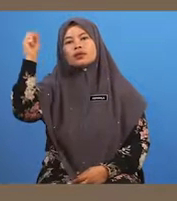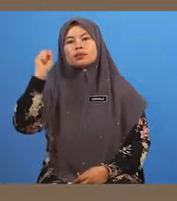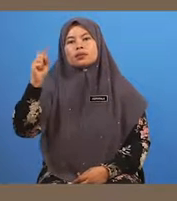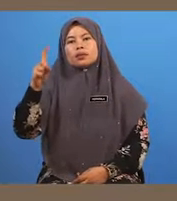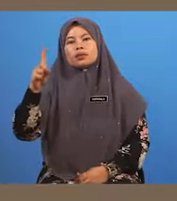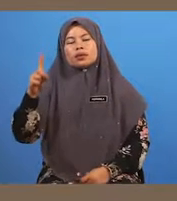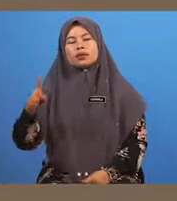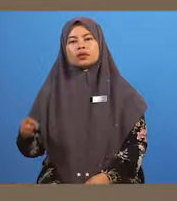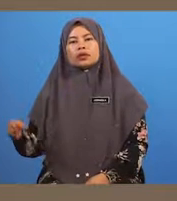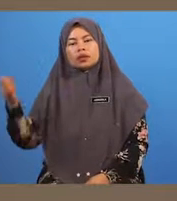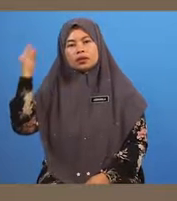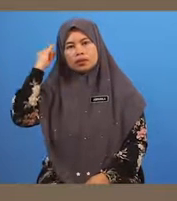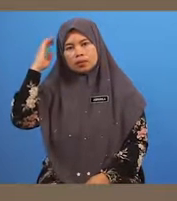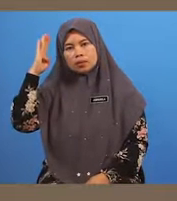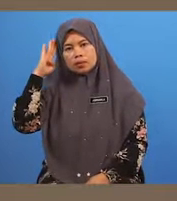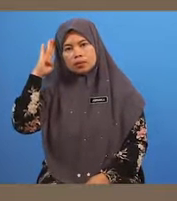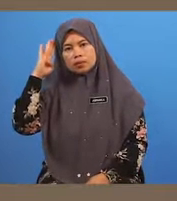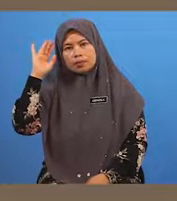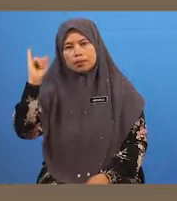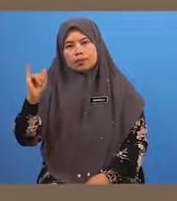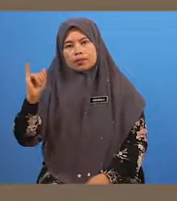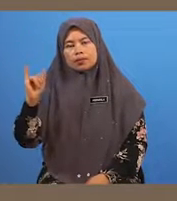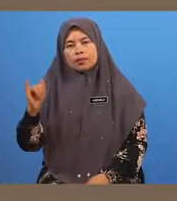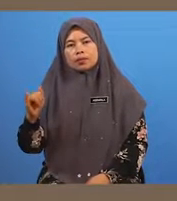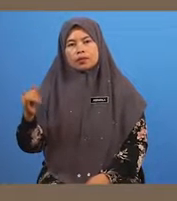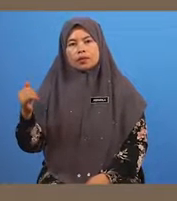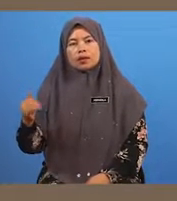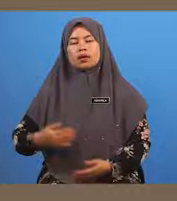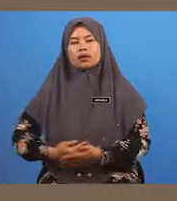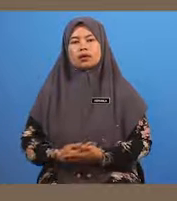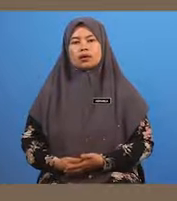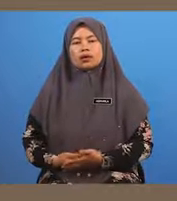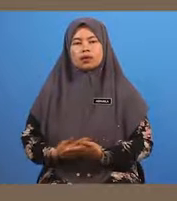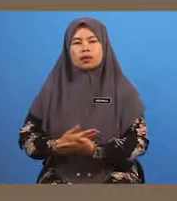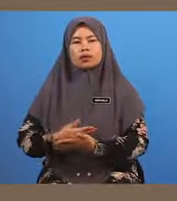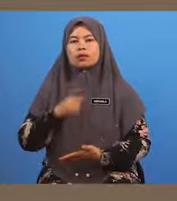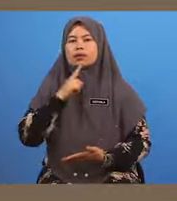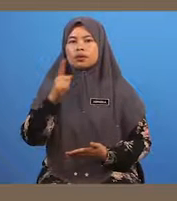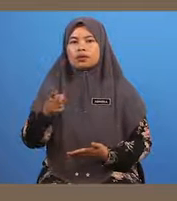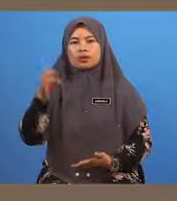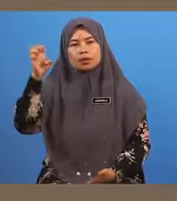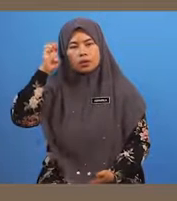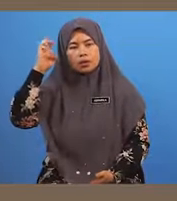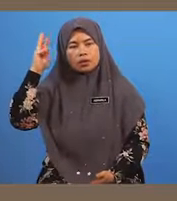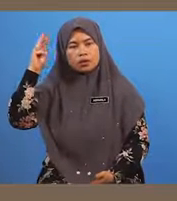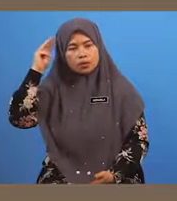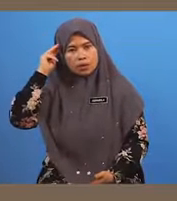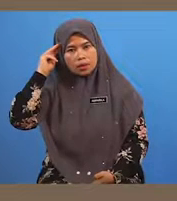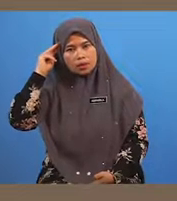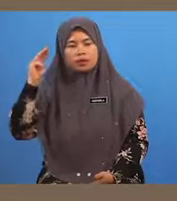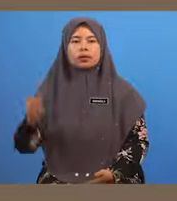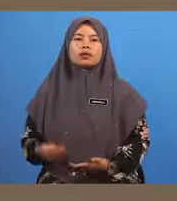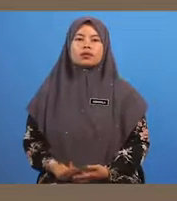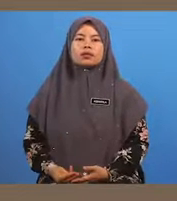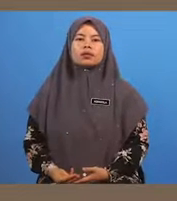Soalan pertama. Ibrahim yang merupakan anak kandung Encik Muhammad telah diambil sebagai anak angkat oleh Encik